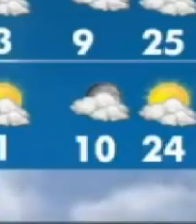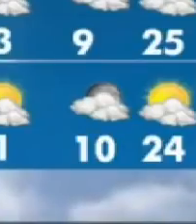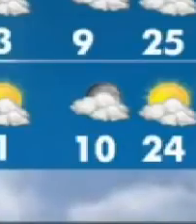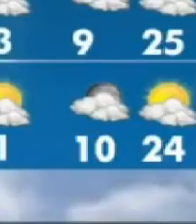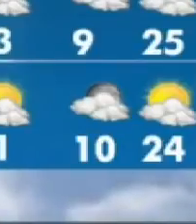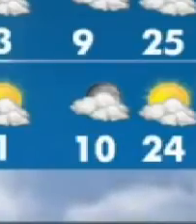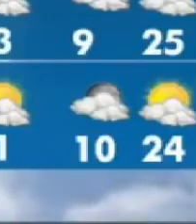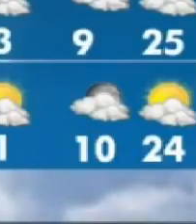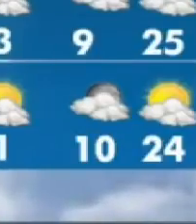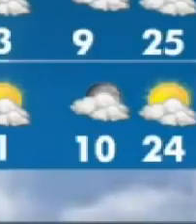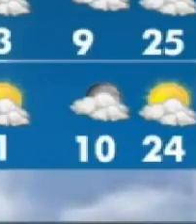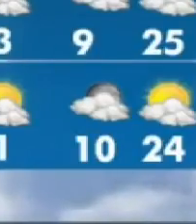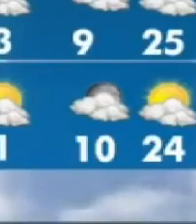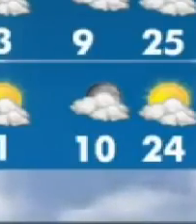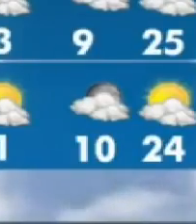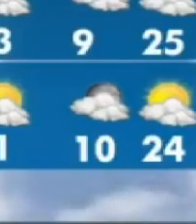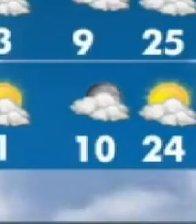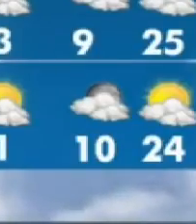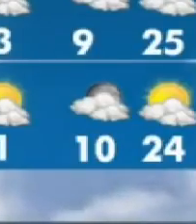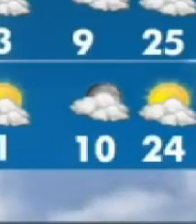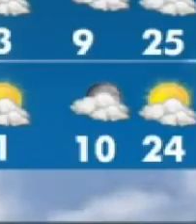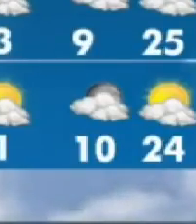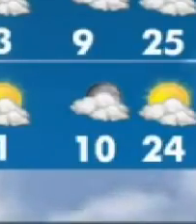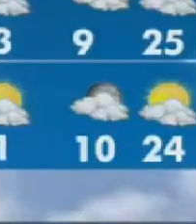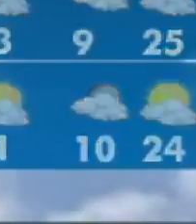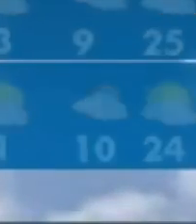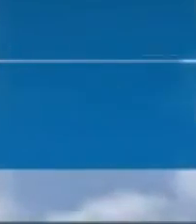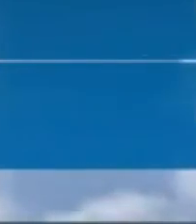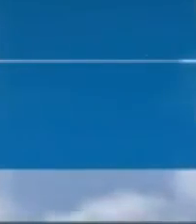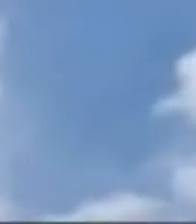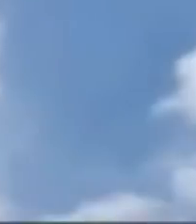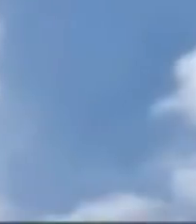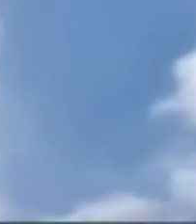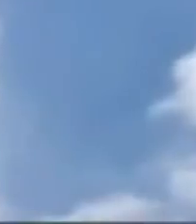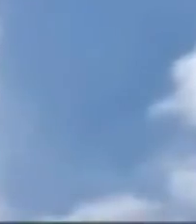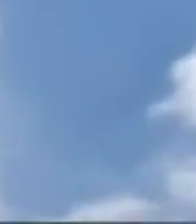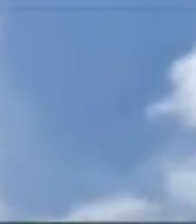Арва хэр шөндөө 12 өдөртө бороо орно 17 хэмийн дулаан.